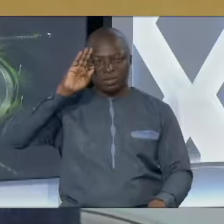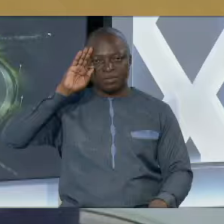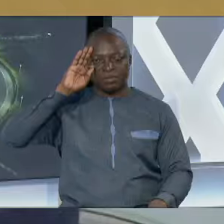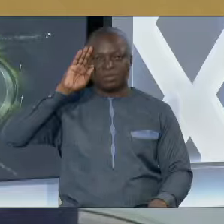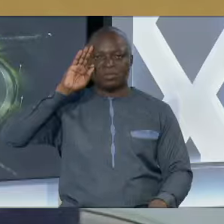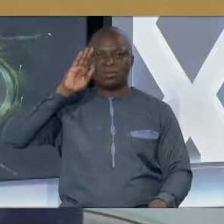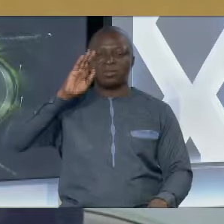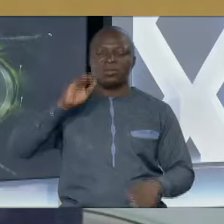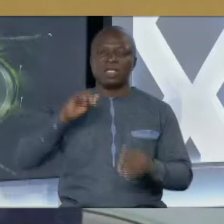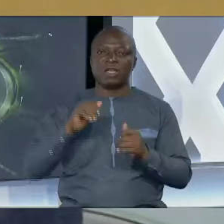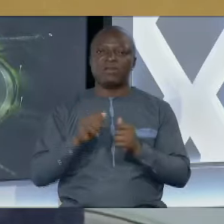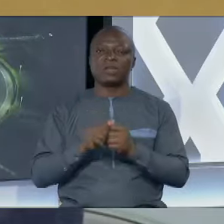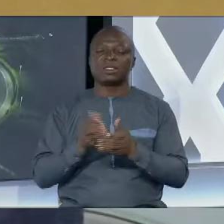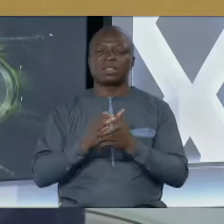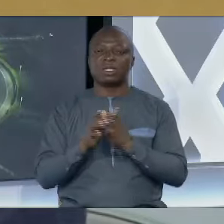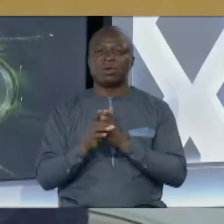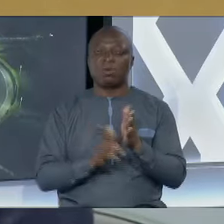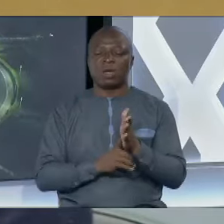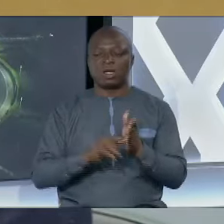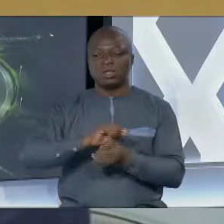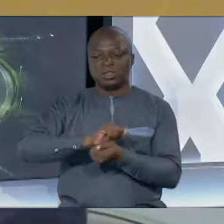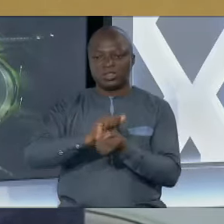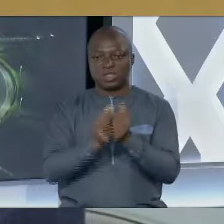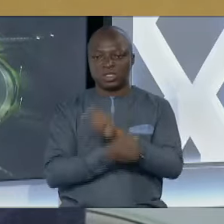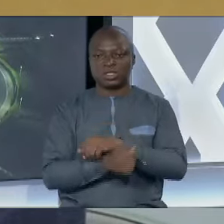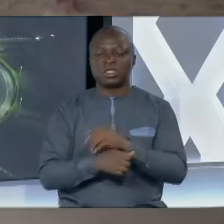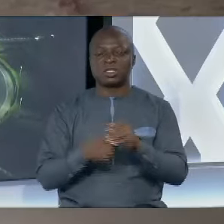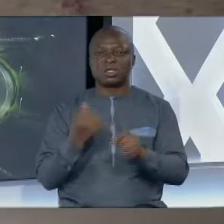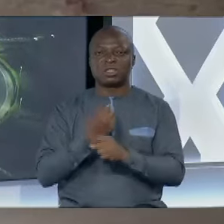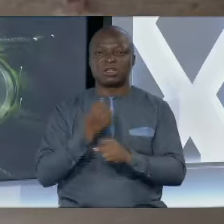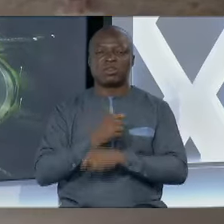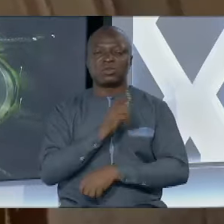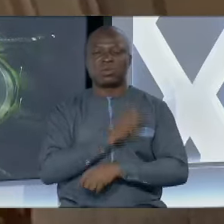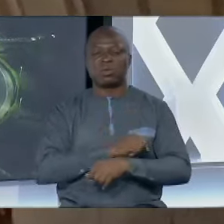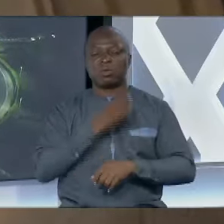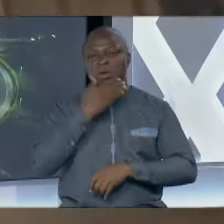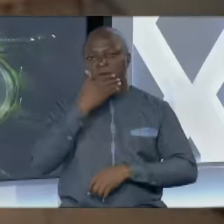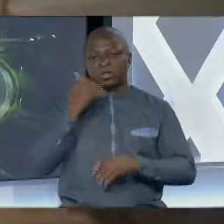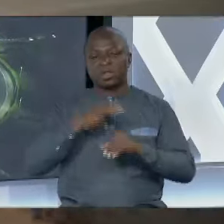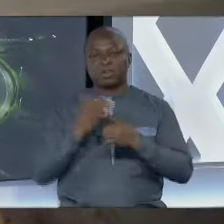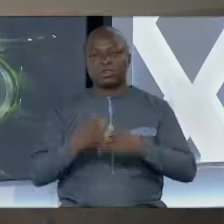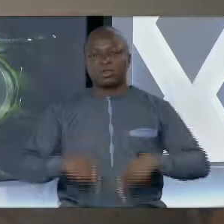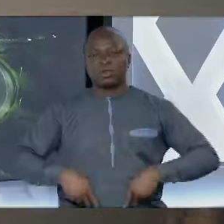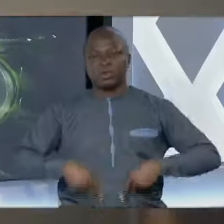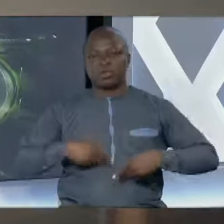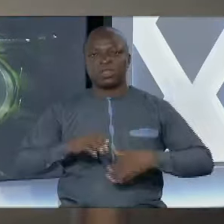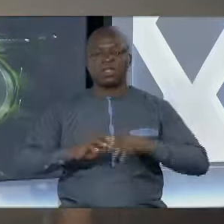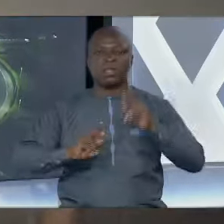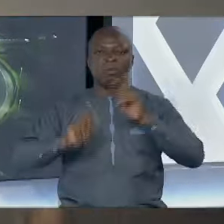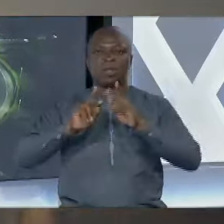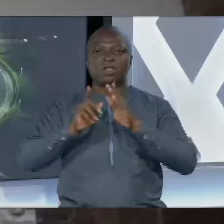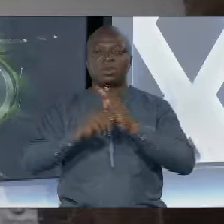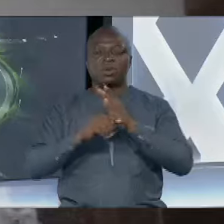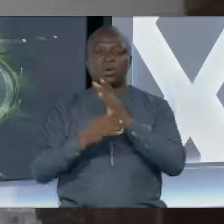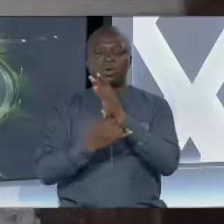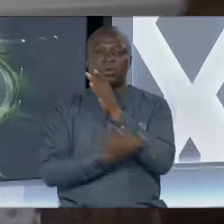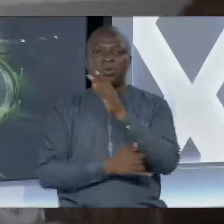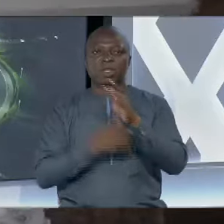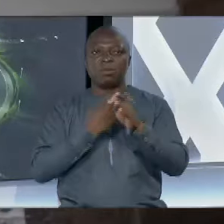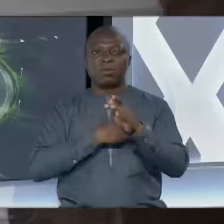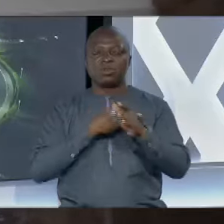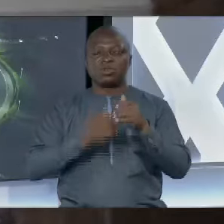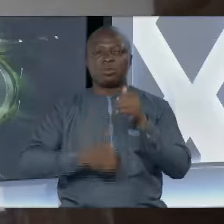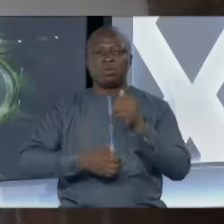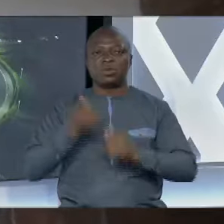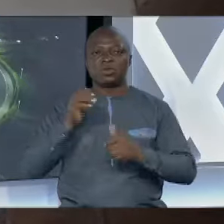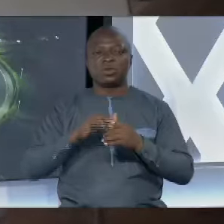Singbé. Avec les réformes et les efforts du Togo dans l'amélioration des conditions de vie des populations, le pays bénéficie de plus en